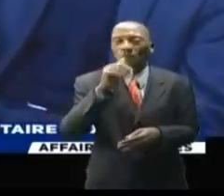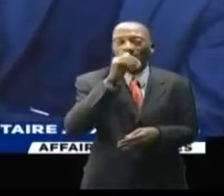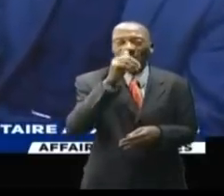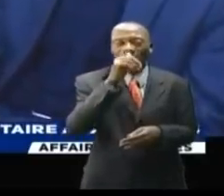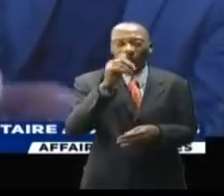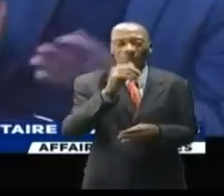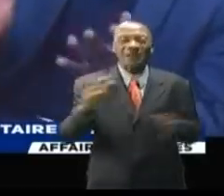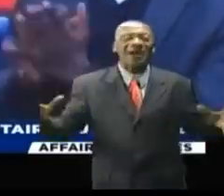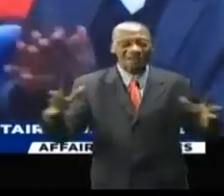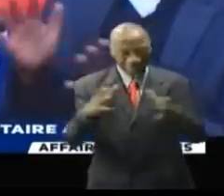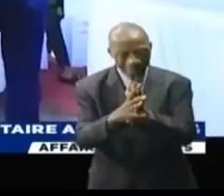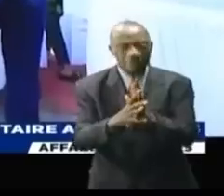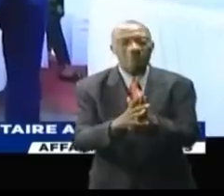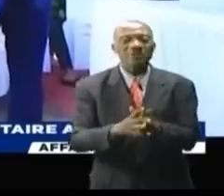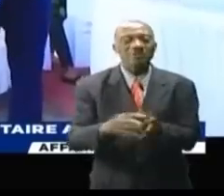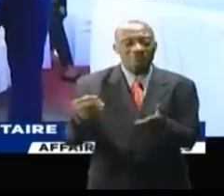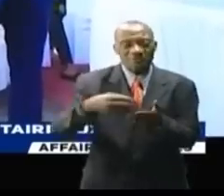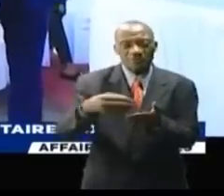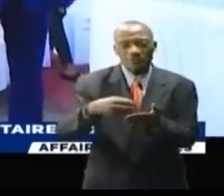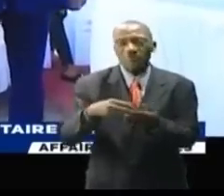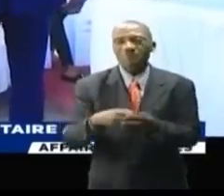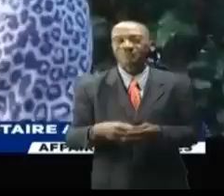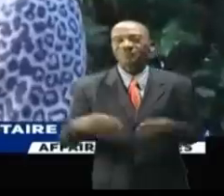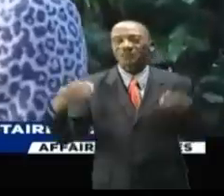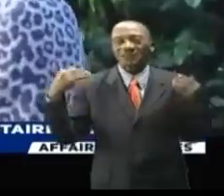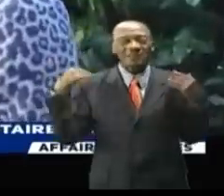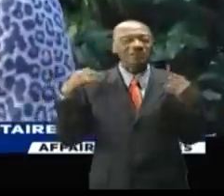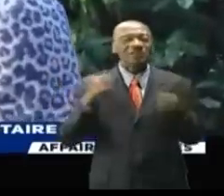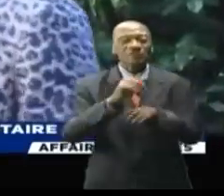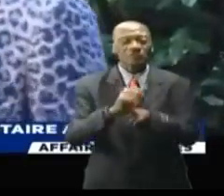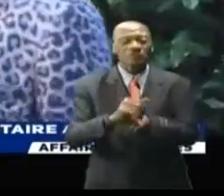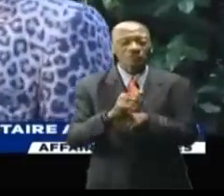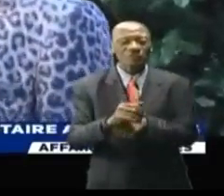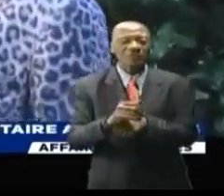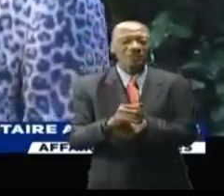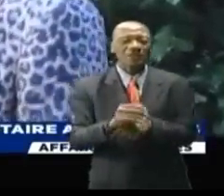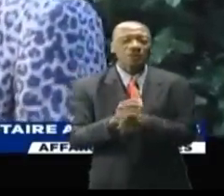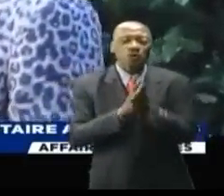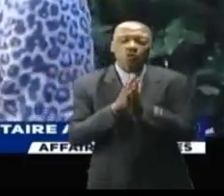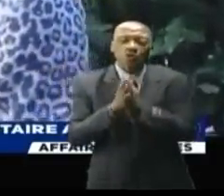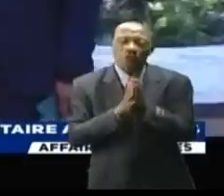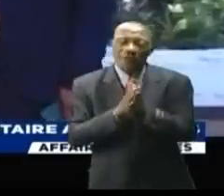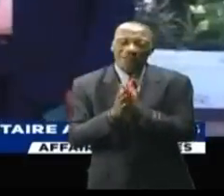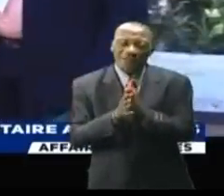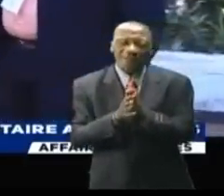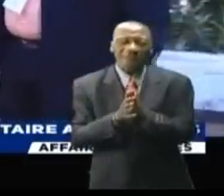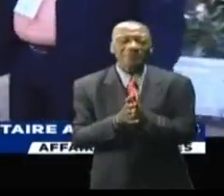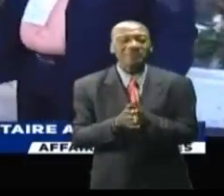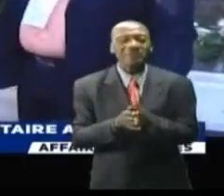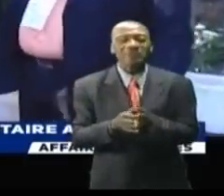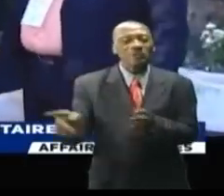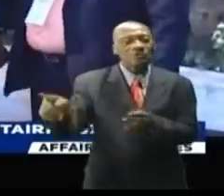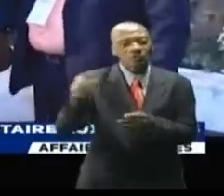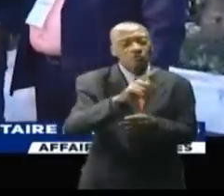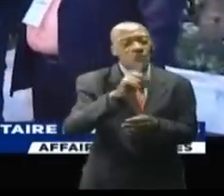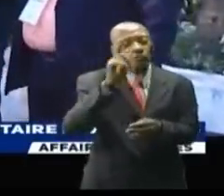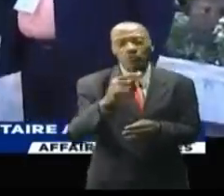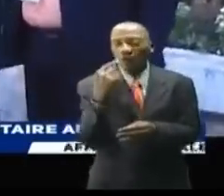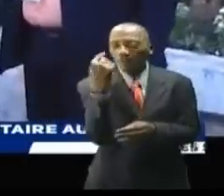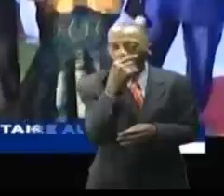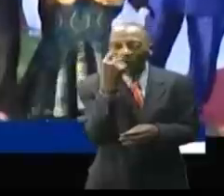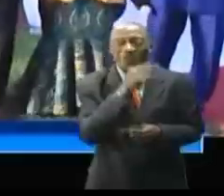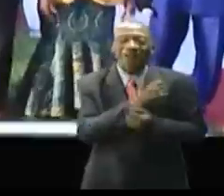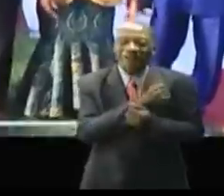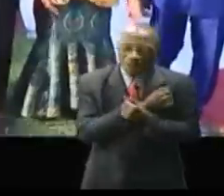le représentant de chef coutumier a souhaité plein succès à cette opération de la chaîne de la solidarité SOS Grand